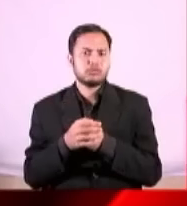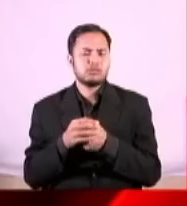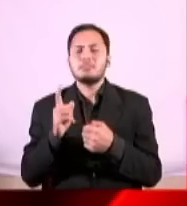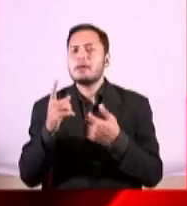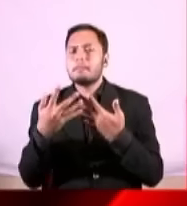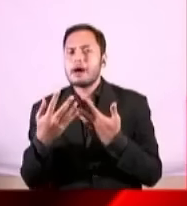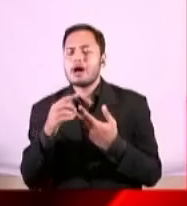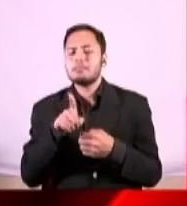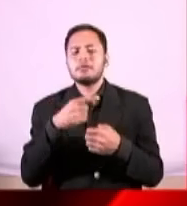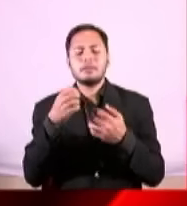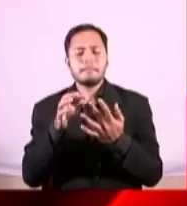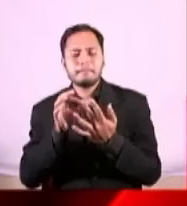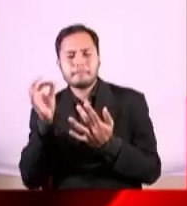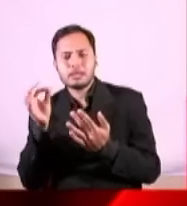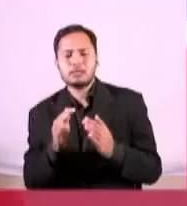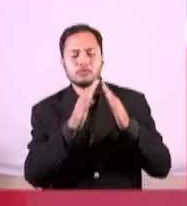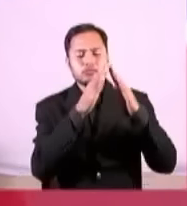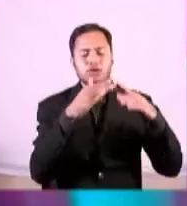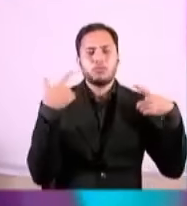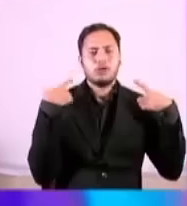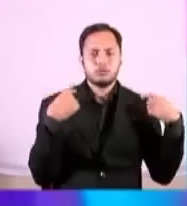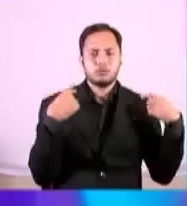waktu sudah cukup sudah cukup terima kasih